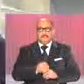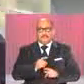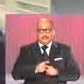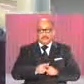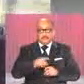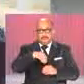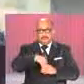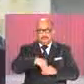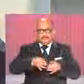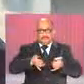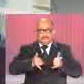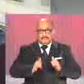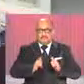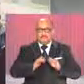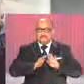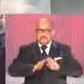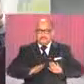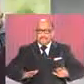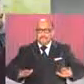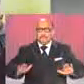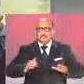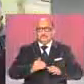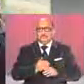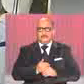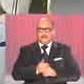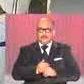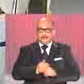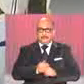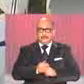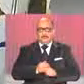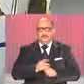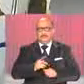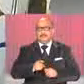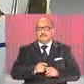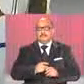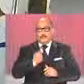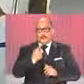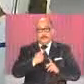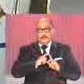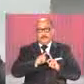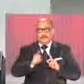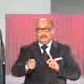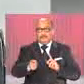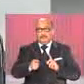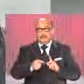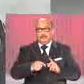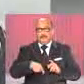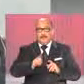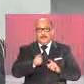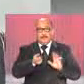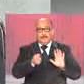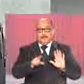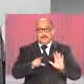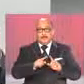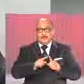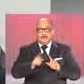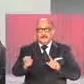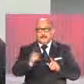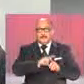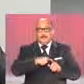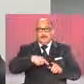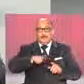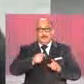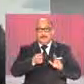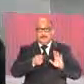2012، وذلك بهدف التخفيض في مدة السفرة وتكثيف عدد السفرات. يعني بيعلي عندنا حاجة هايلة